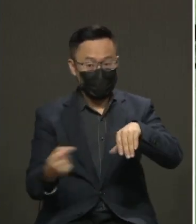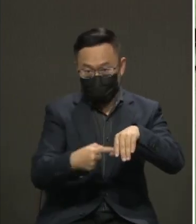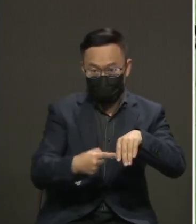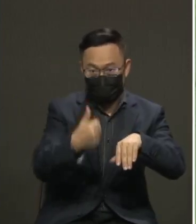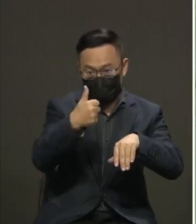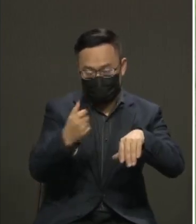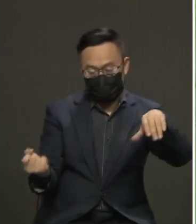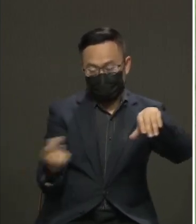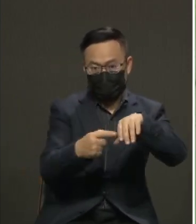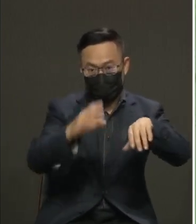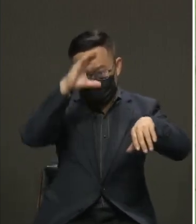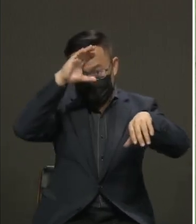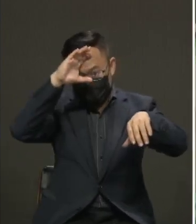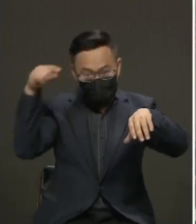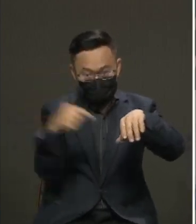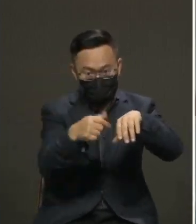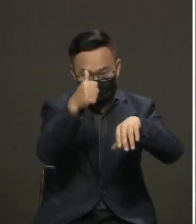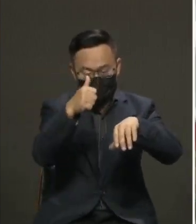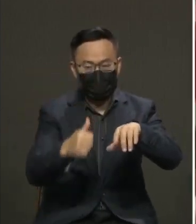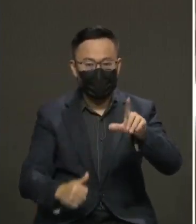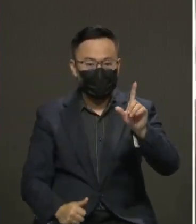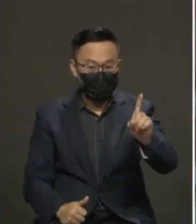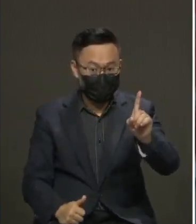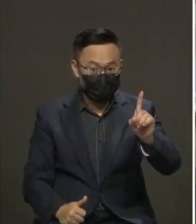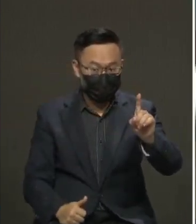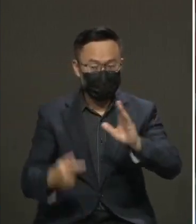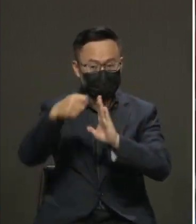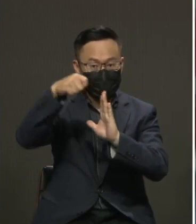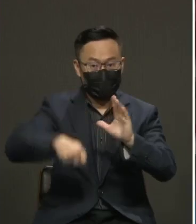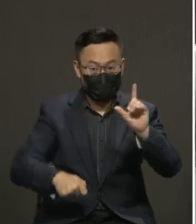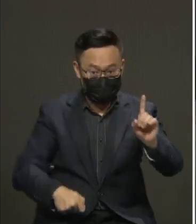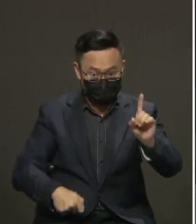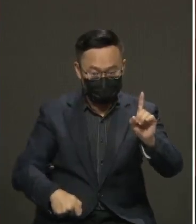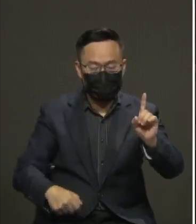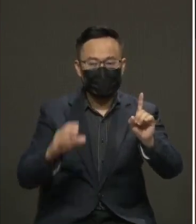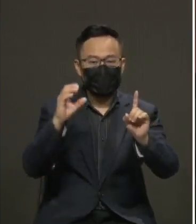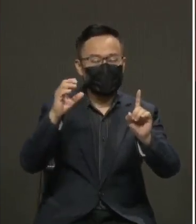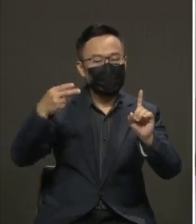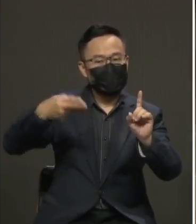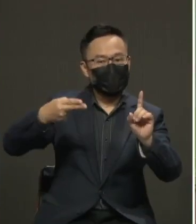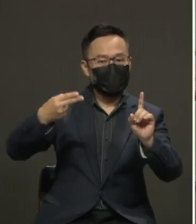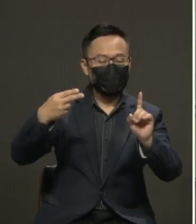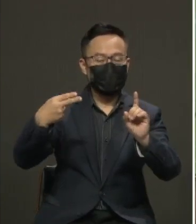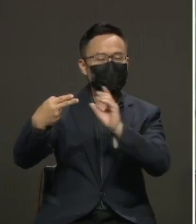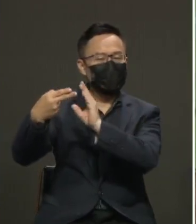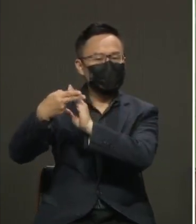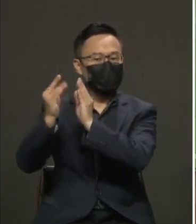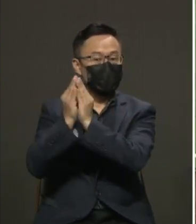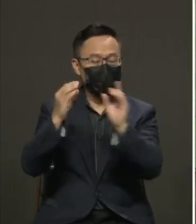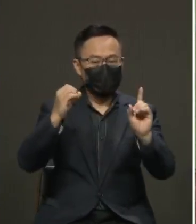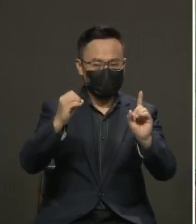ลยค่ะมองเข้าไปเน้นๆนะคะสำหรับไทรอนกุสตาโวค่ะแล้วก็ทำให้สวัสดแคทขึ้นนำไปก่อน1-0